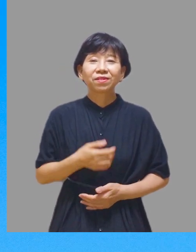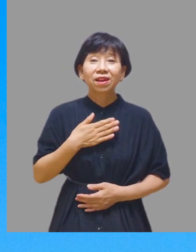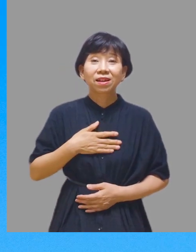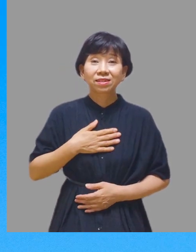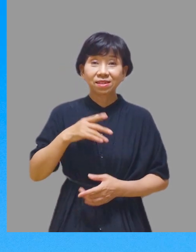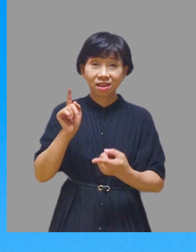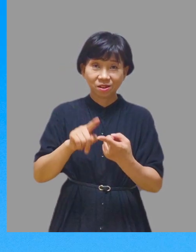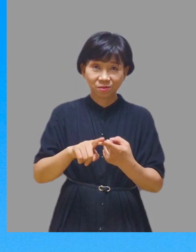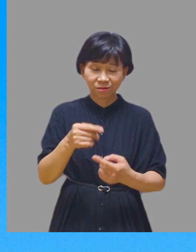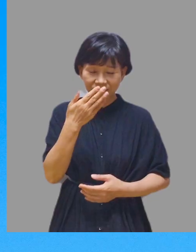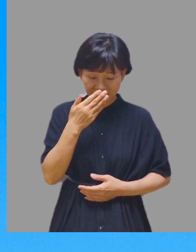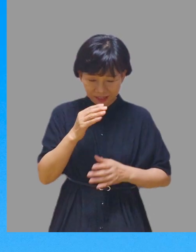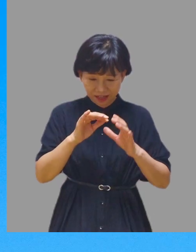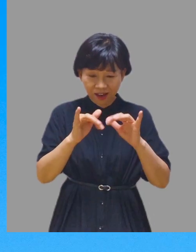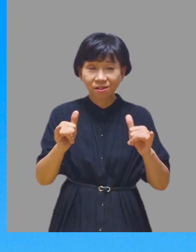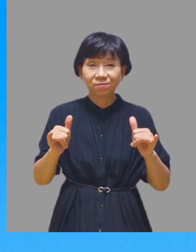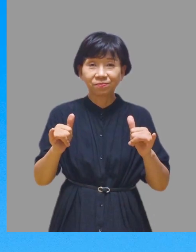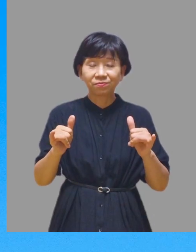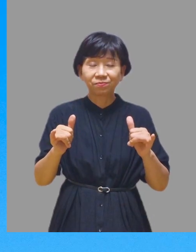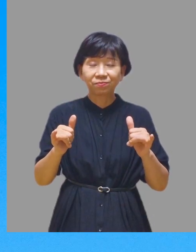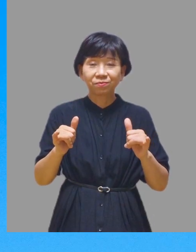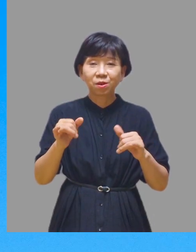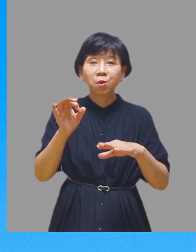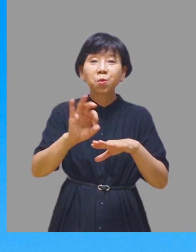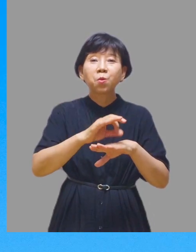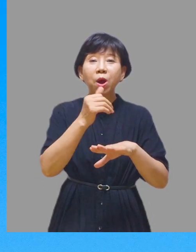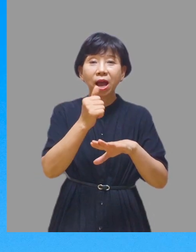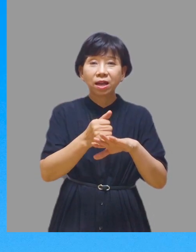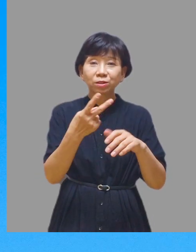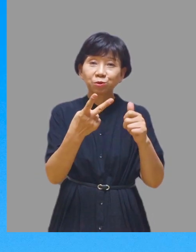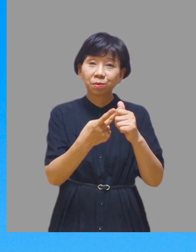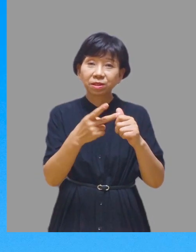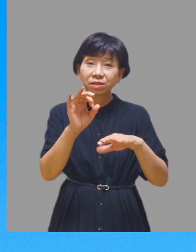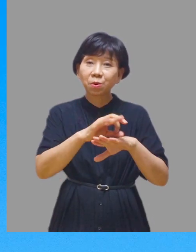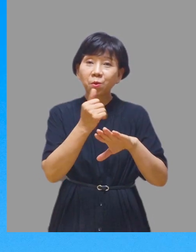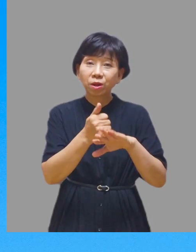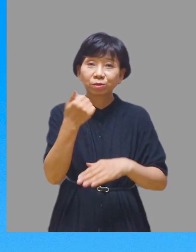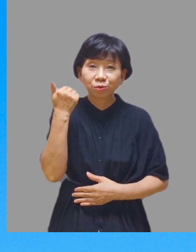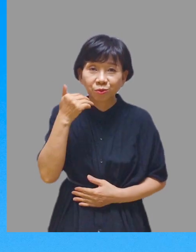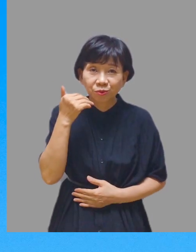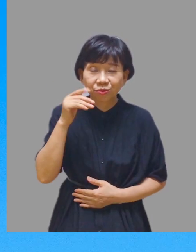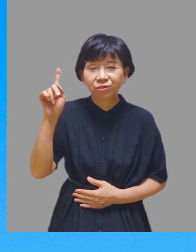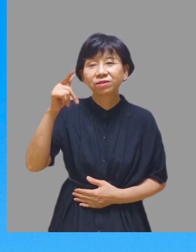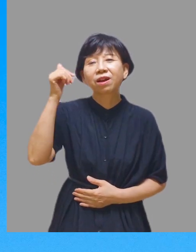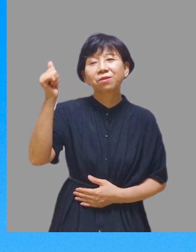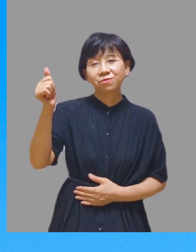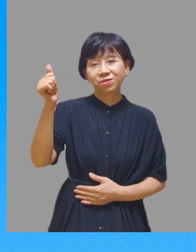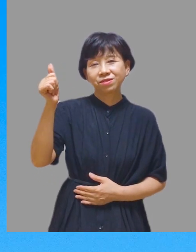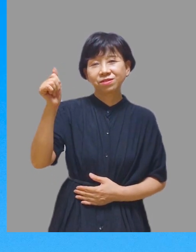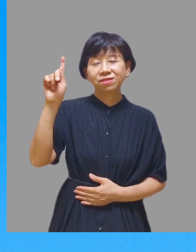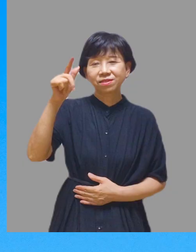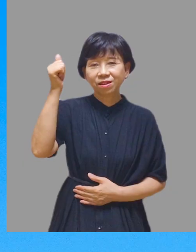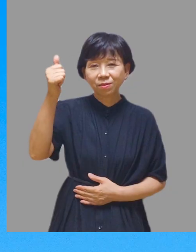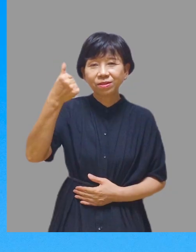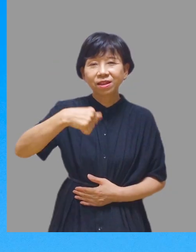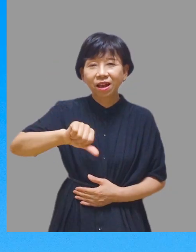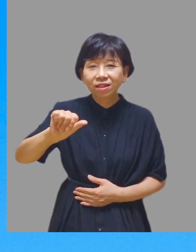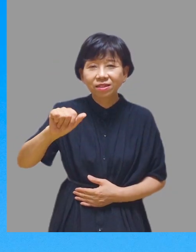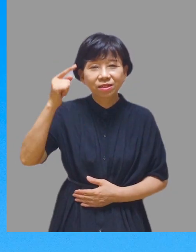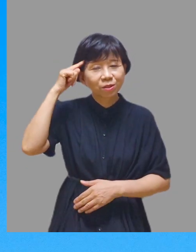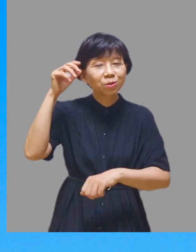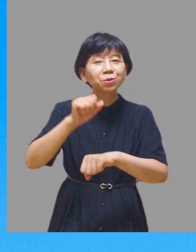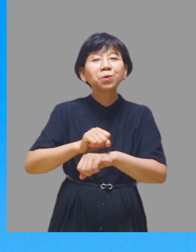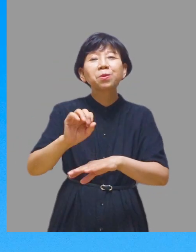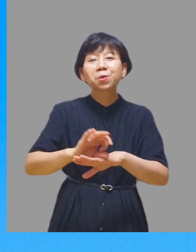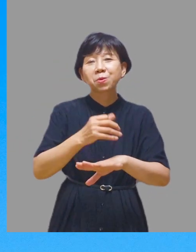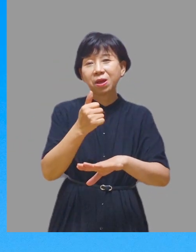아는 이스라엘의 왕 가운데 두 번째 왕이 다윗입니다. 그 다윗의 아들이